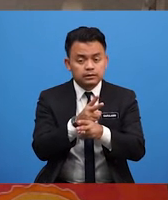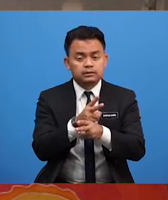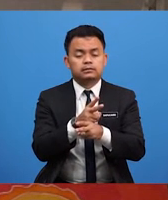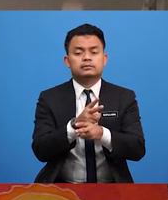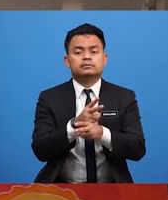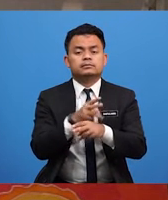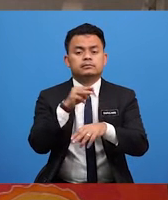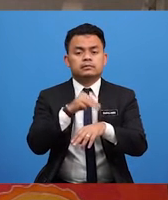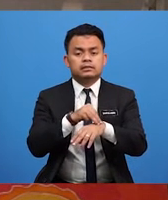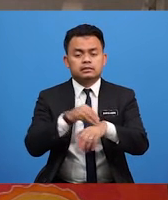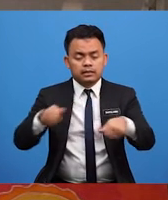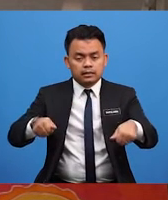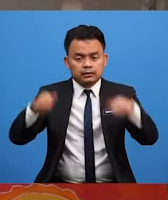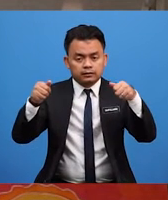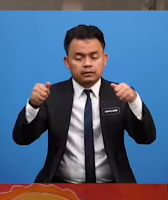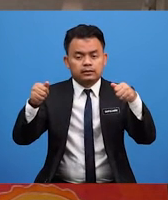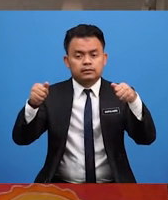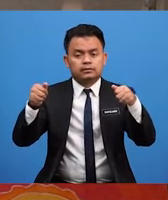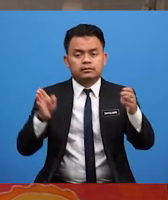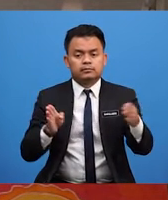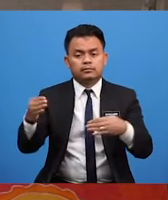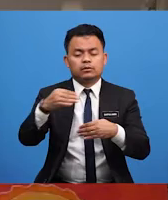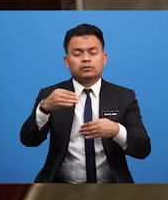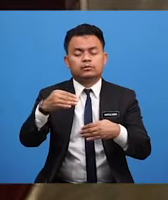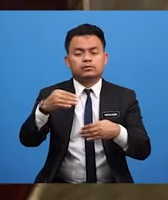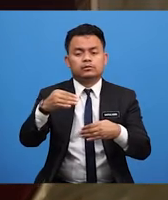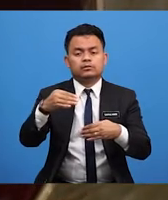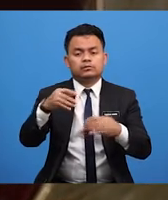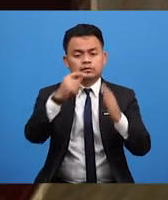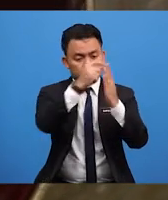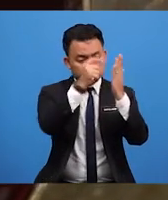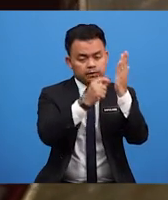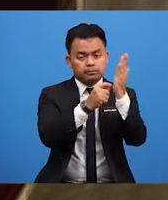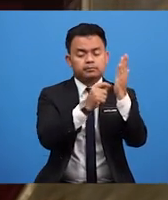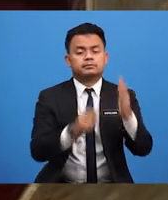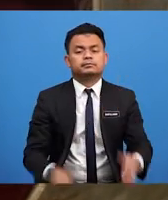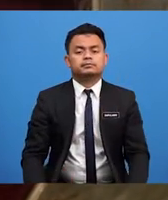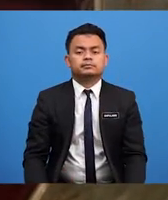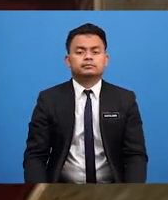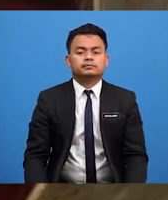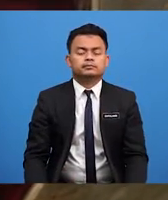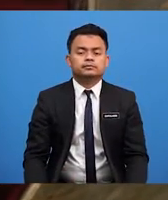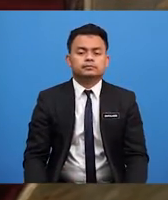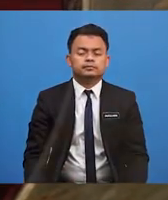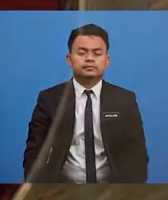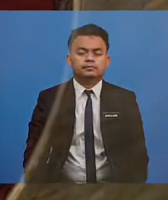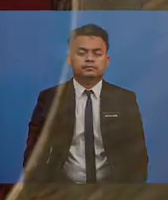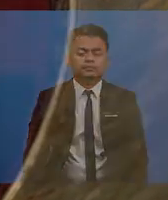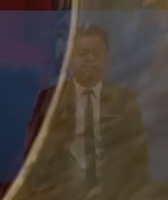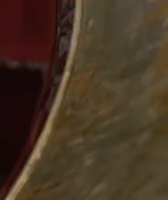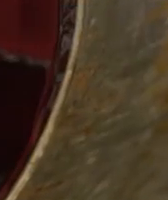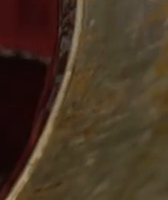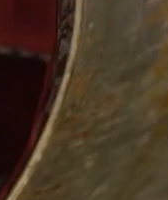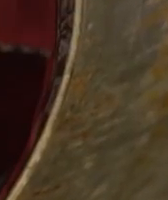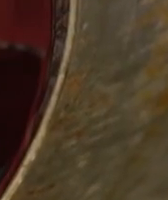terap dan melakukan renjisan. Baiklah. Murid-murid, sekarang